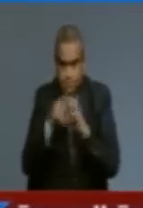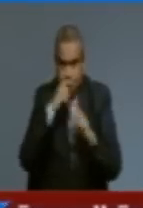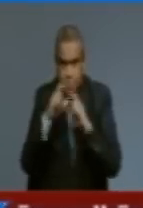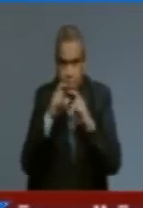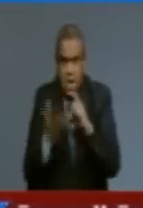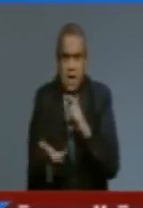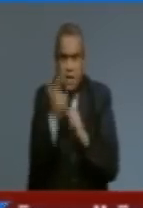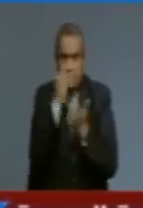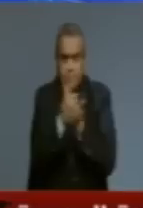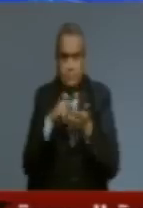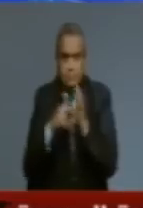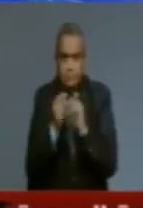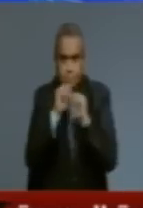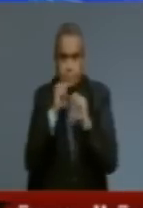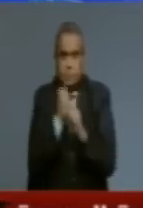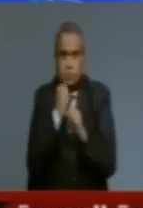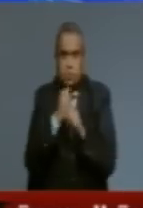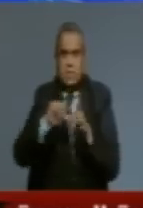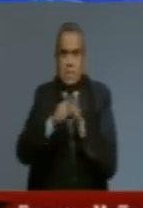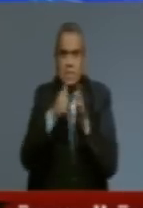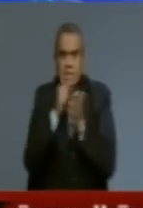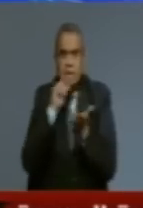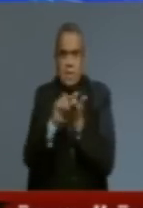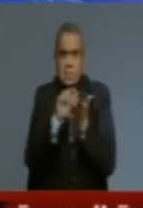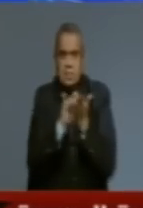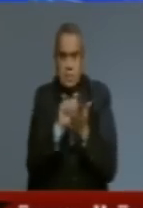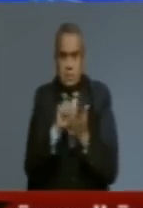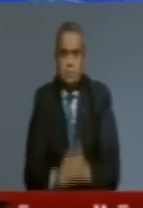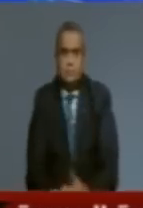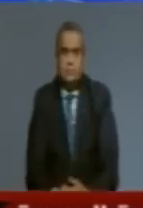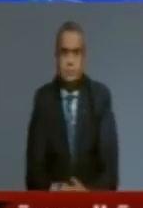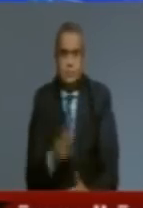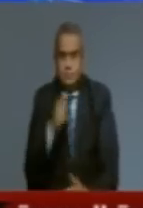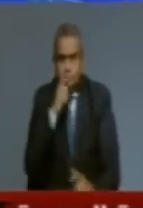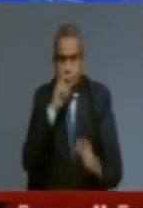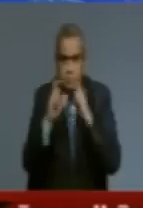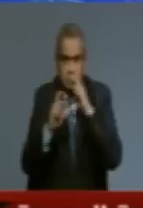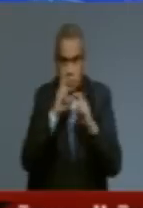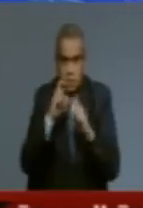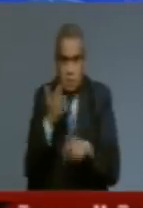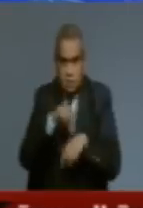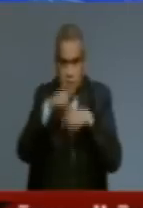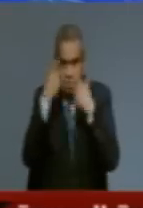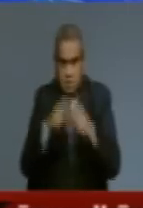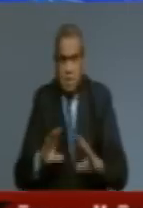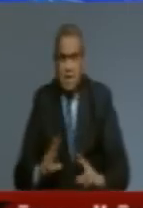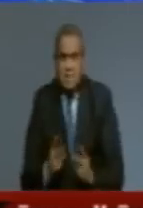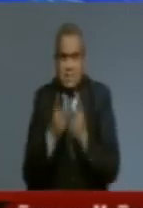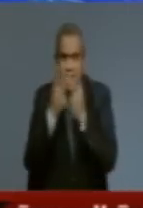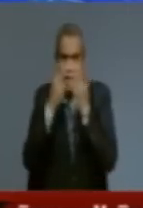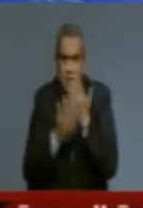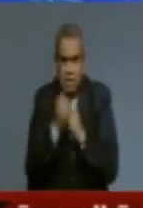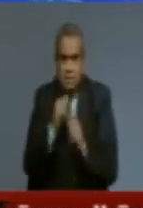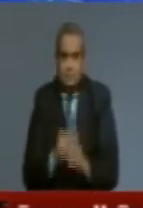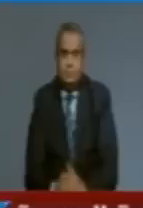يقتصر فقط على هذه الدول. فإن البنك الوطني للتنمية